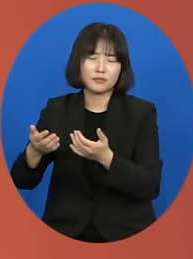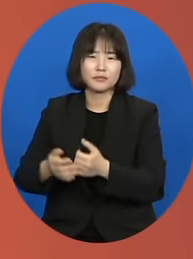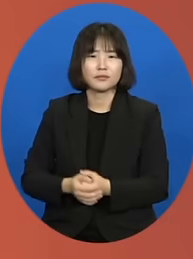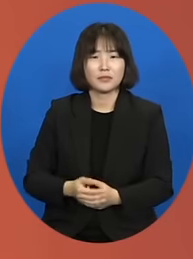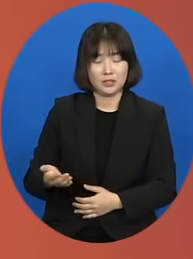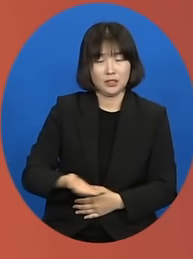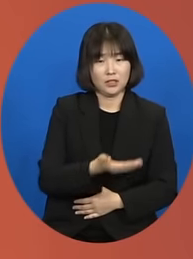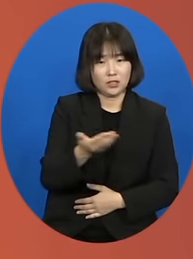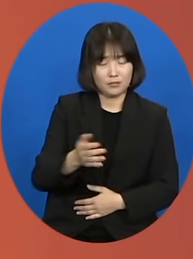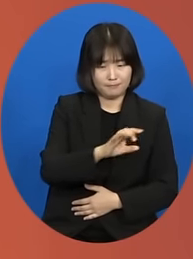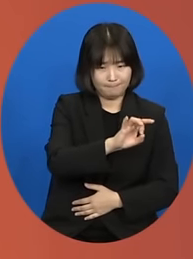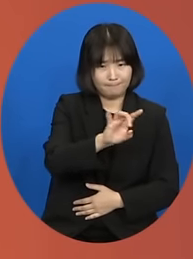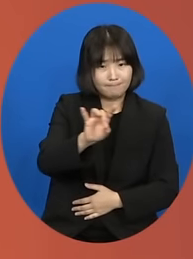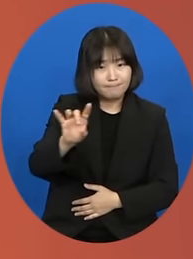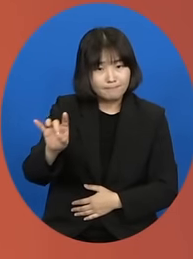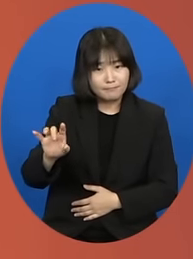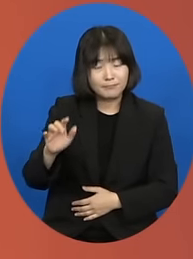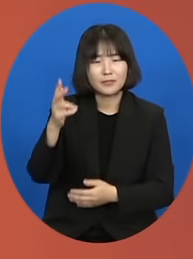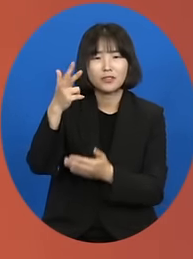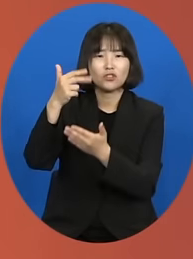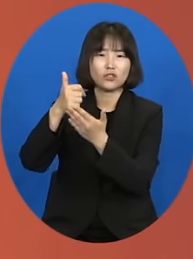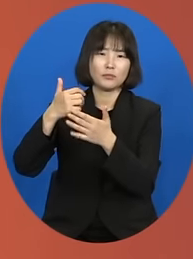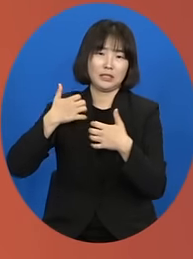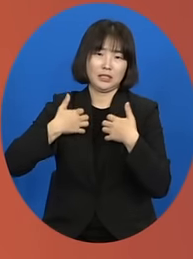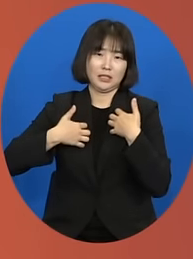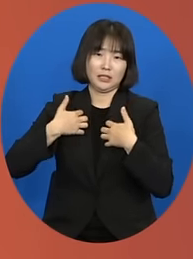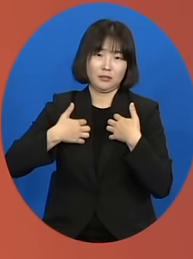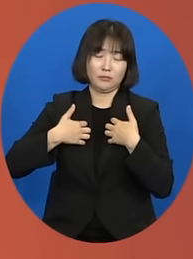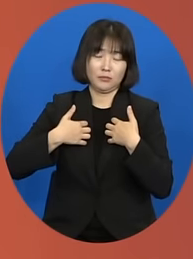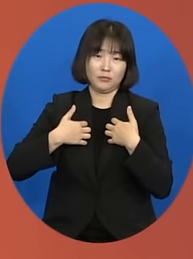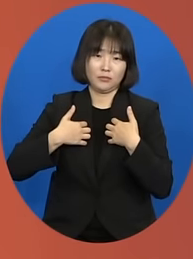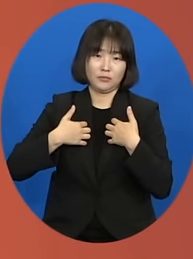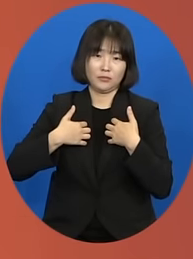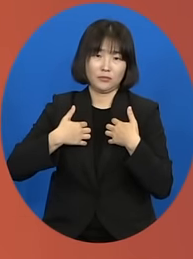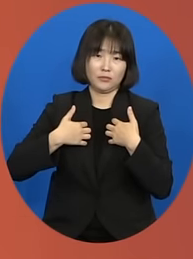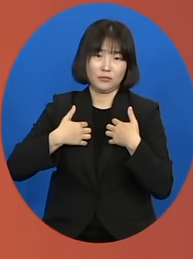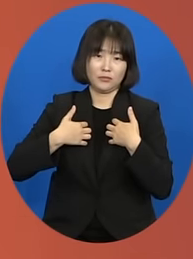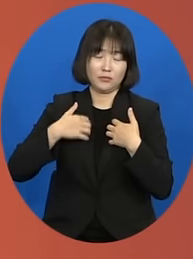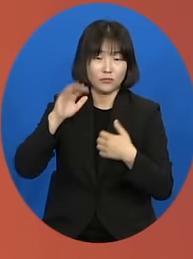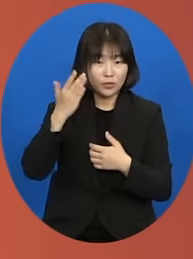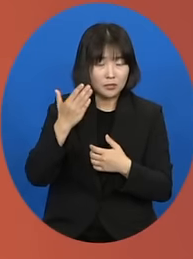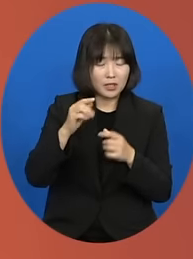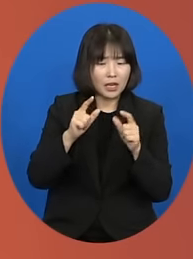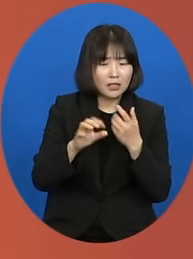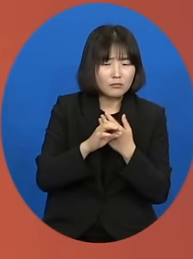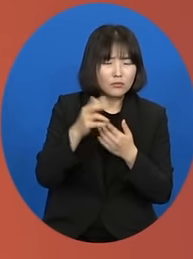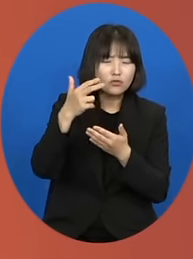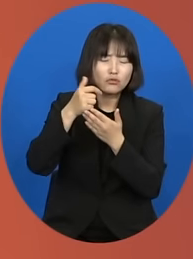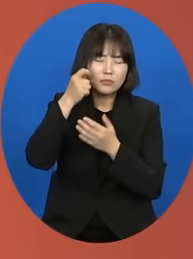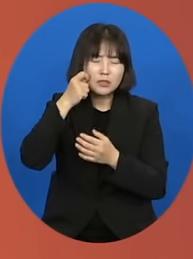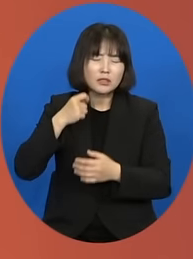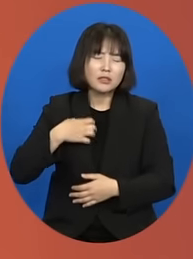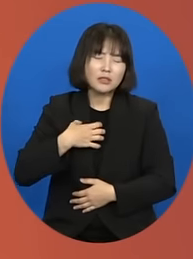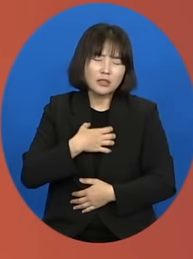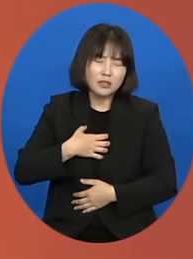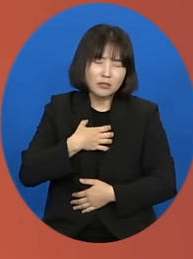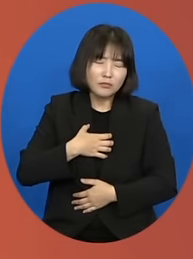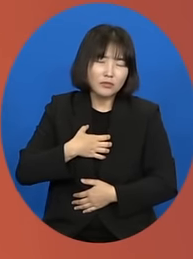여러분 한 사람 한 사람은 주님의 기쁨의 존재이십니까? 아니면 슬픔의 존재이십니까?